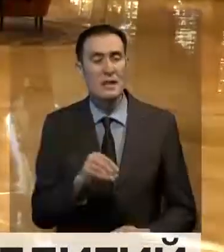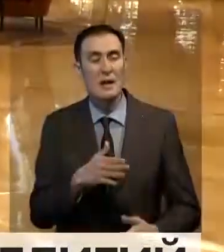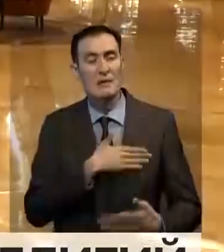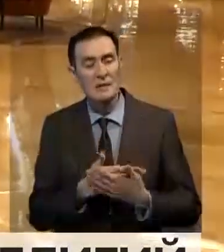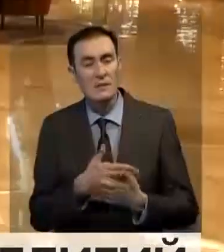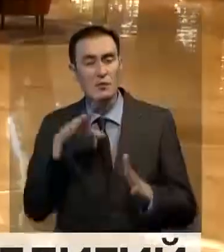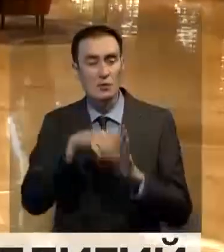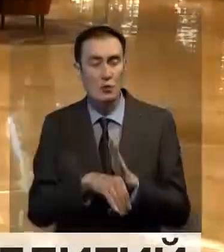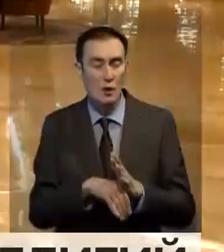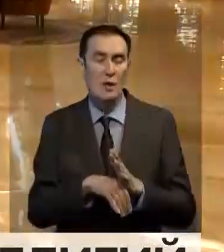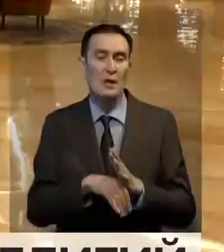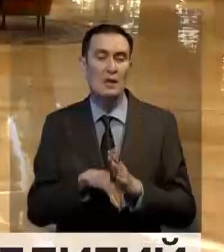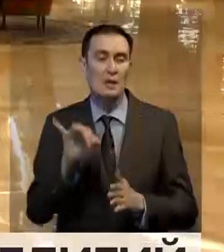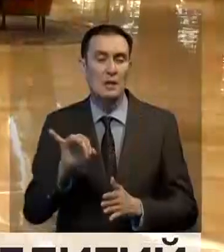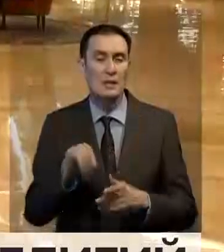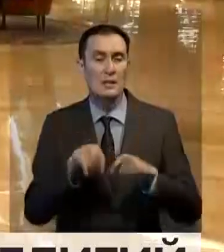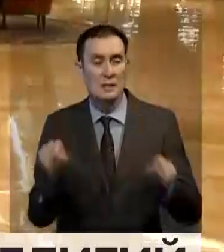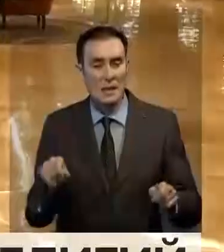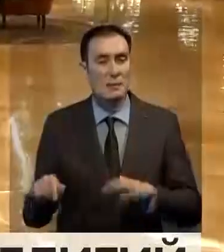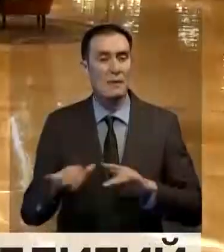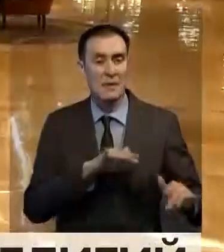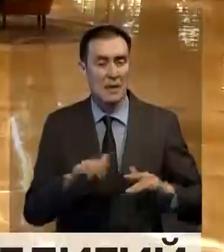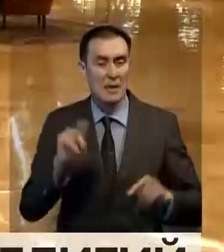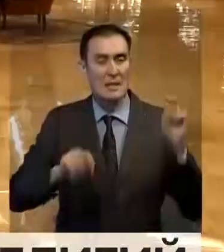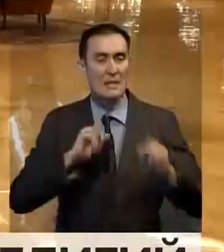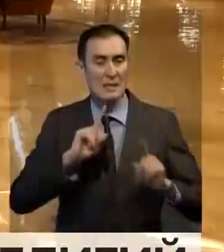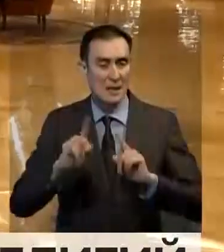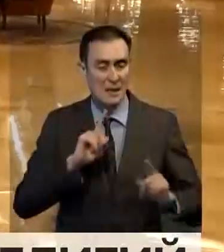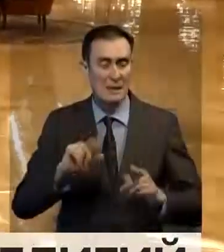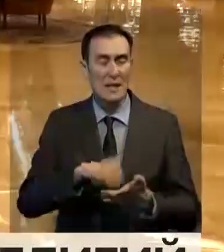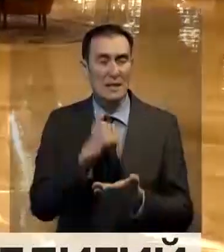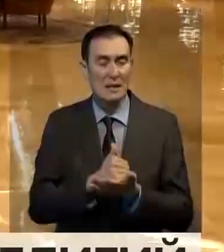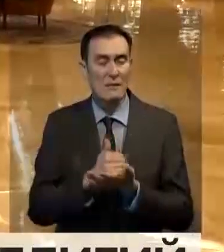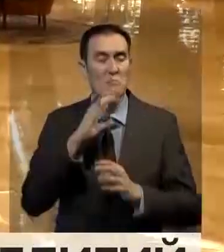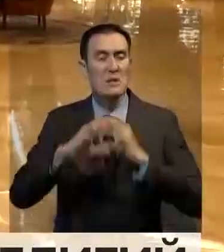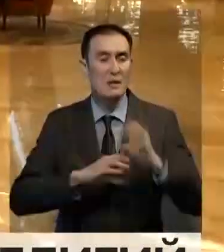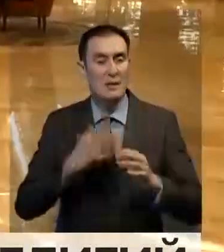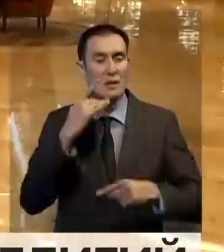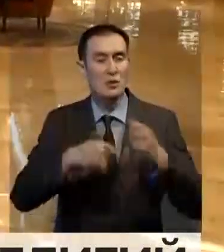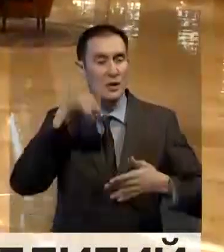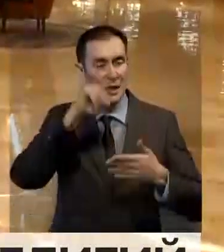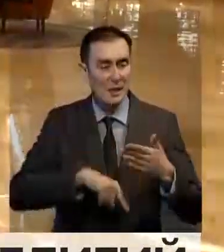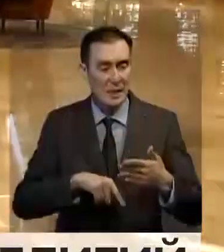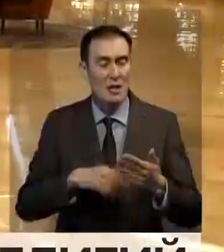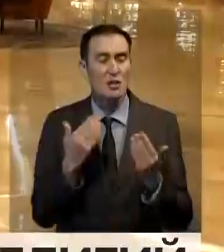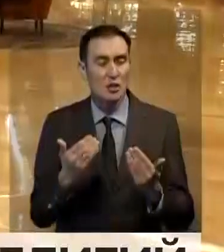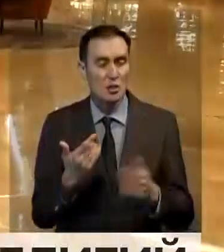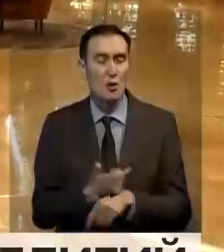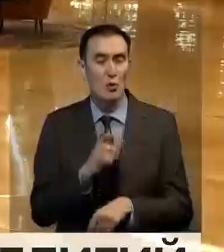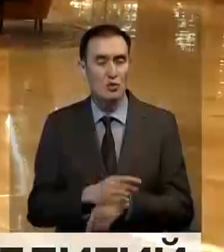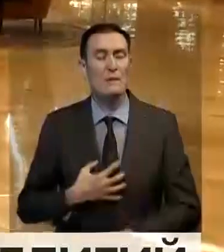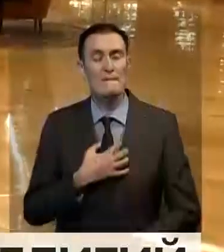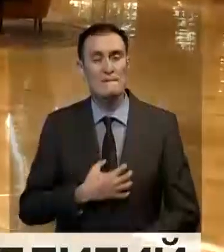в число которых входит и создание, и проведение съезда лидеров мировых и традиционных религий, занимают сегодня